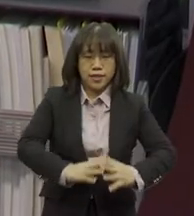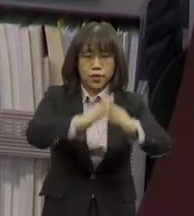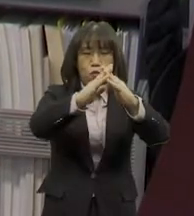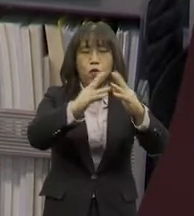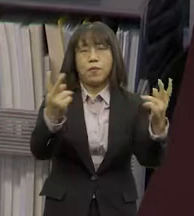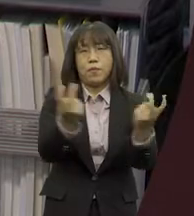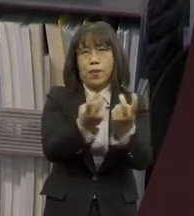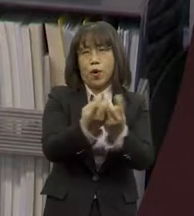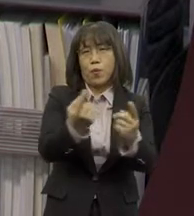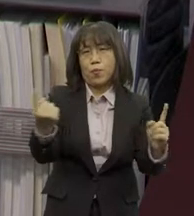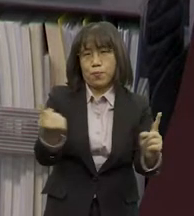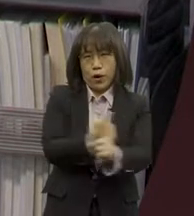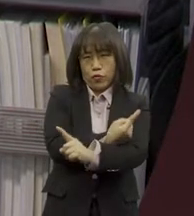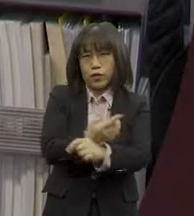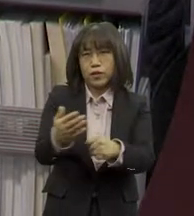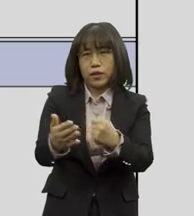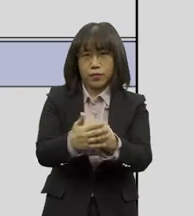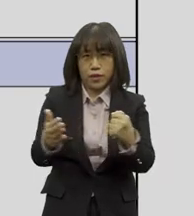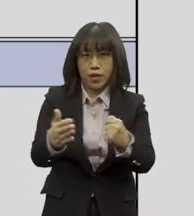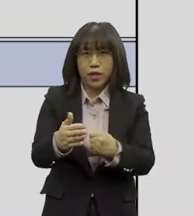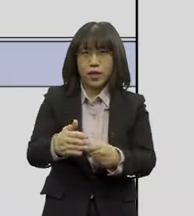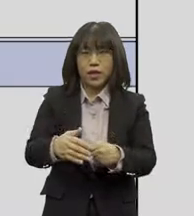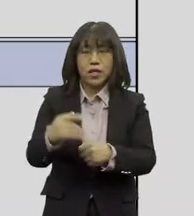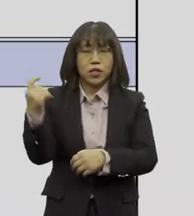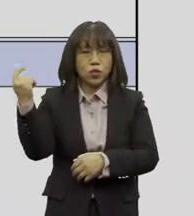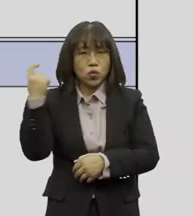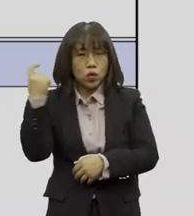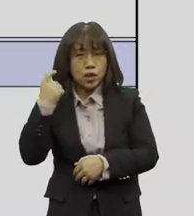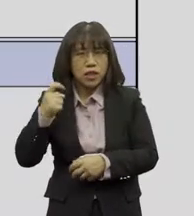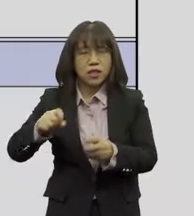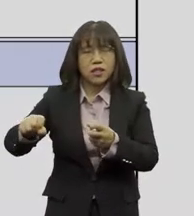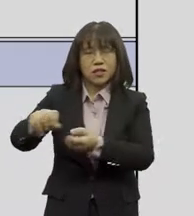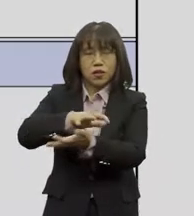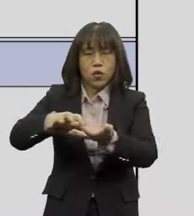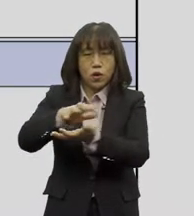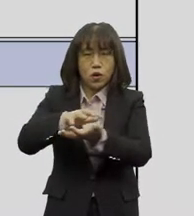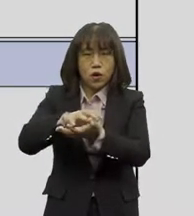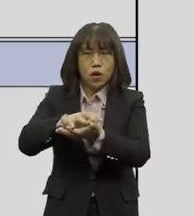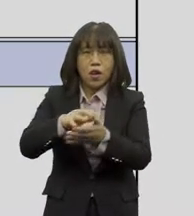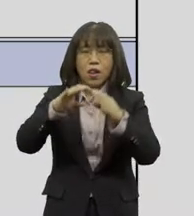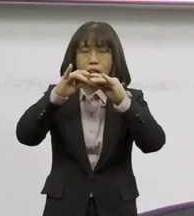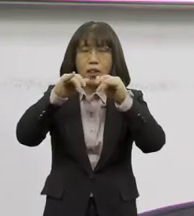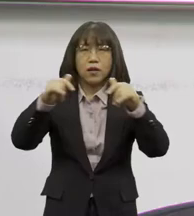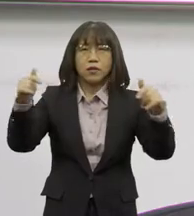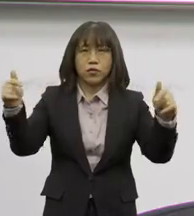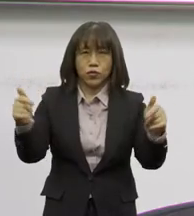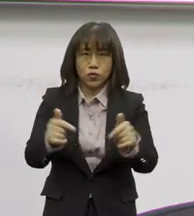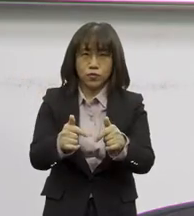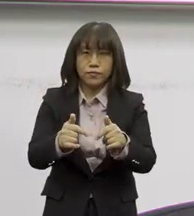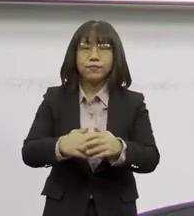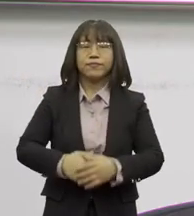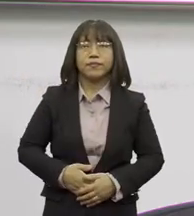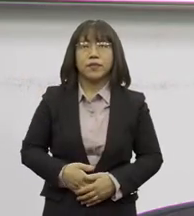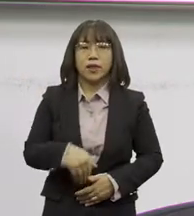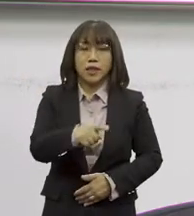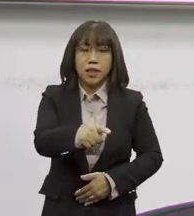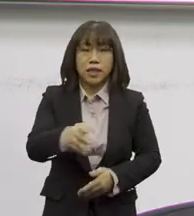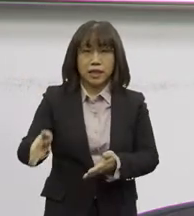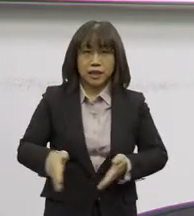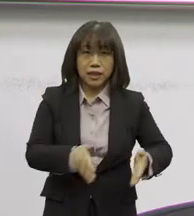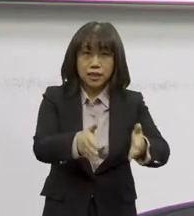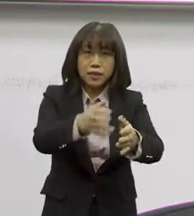시공, 소음, 먼지 해결된다로 우수상을 받았습니다. 그동안 원형면을 주변 보도를 설치할